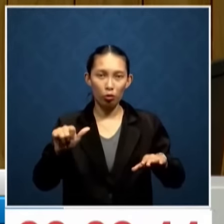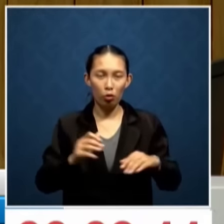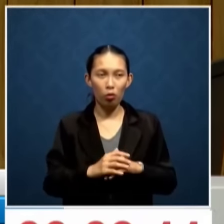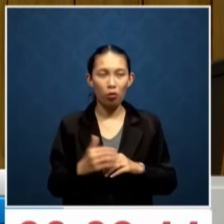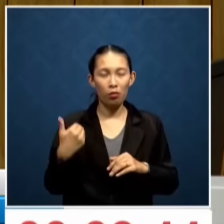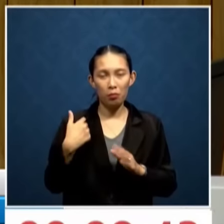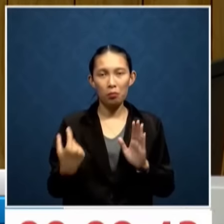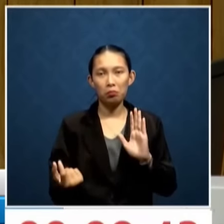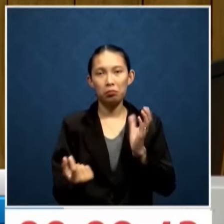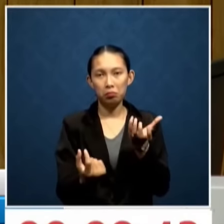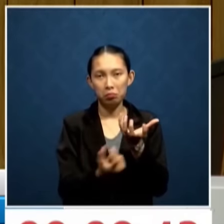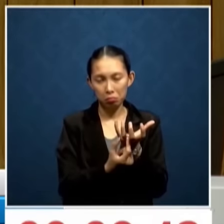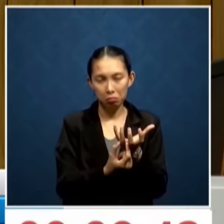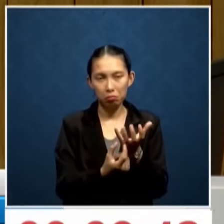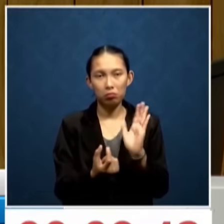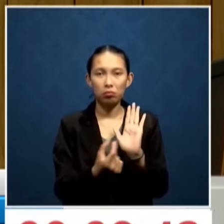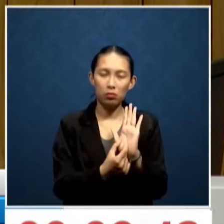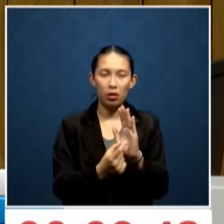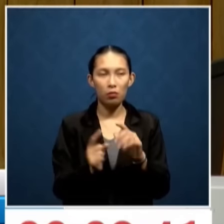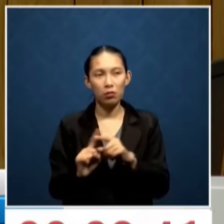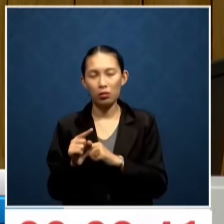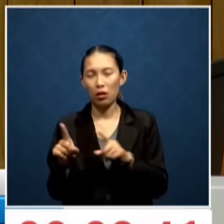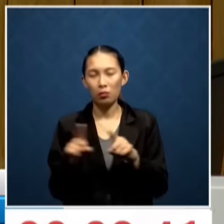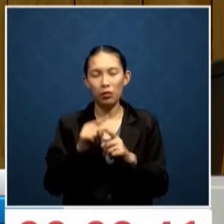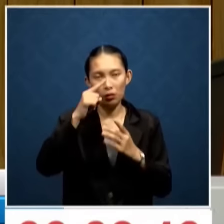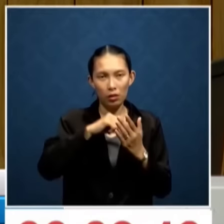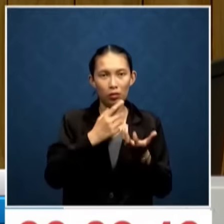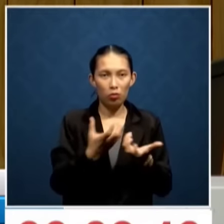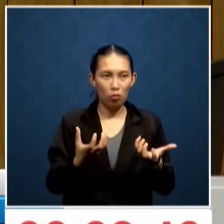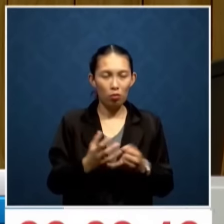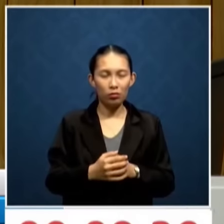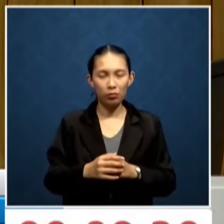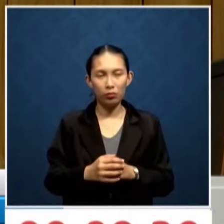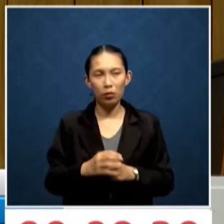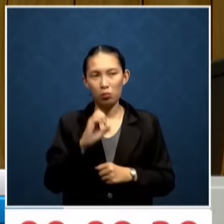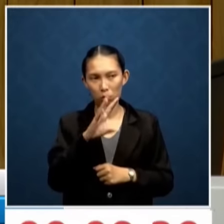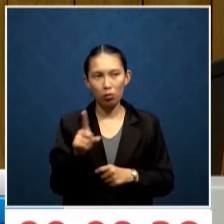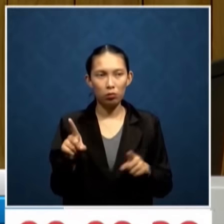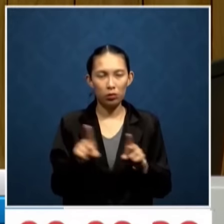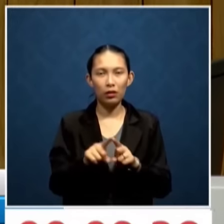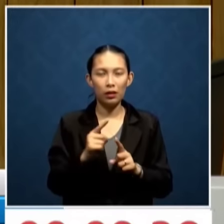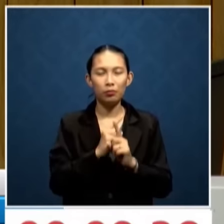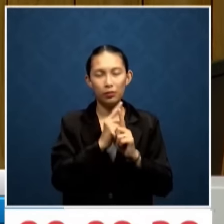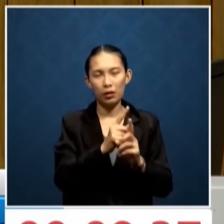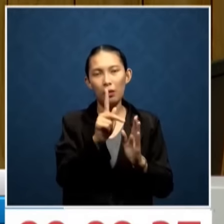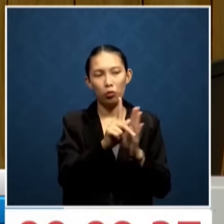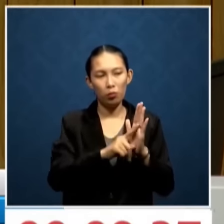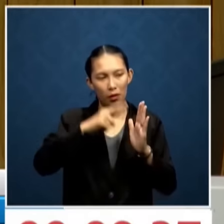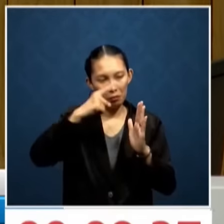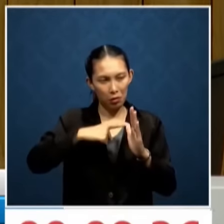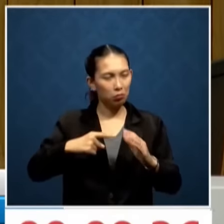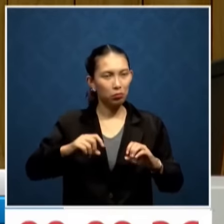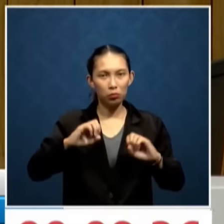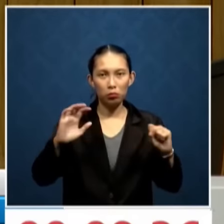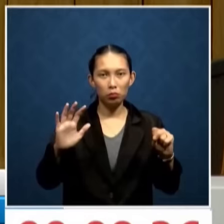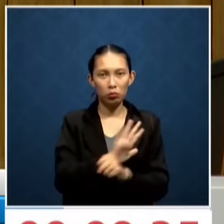องมีป้ายติดด้วยนะฮะต้องป้ายได้ไปติดเหมือนสินค้าไทยเขายืนยันว่าเขาต้องทำอย่างนั้นเขาต้องปฏิบัติตามกฎหมายไทยอย่างเคร่งครัด